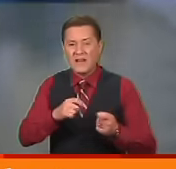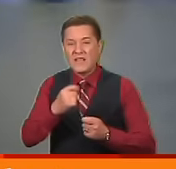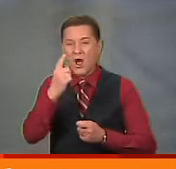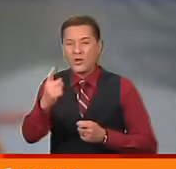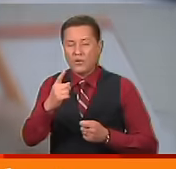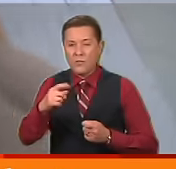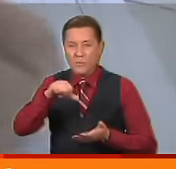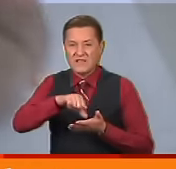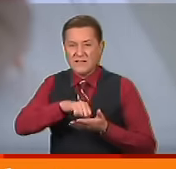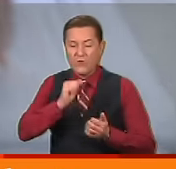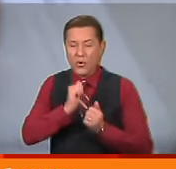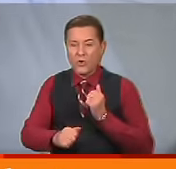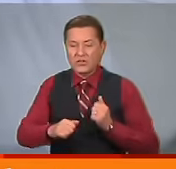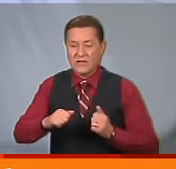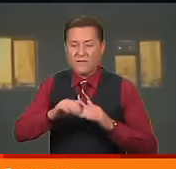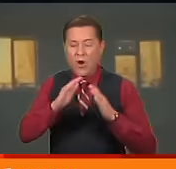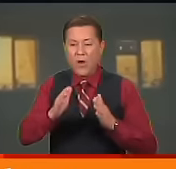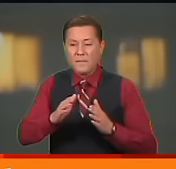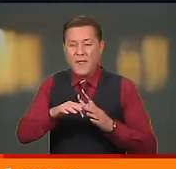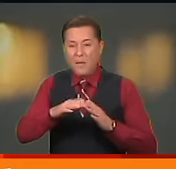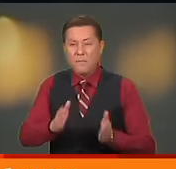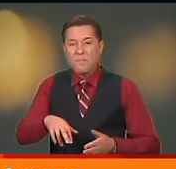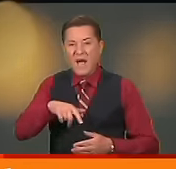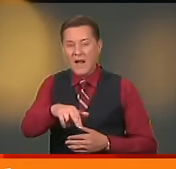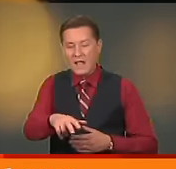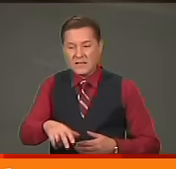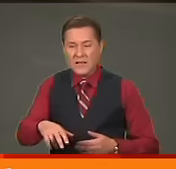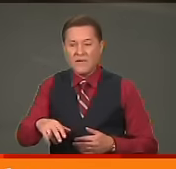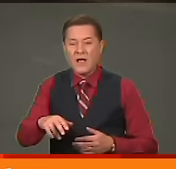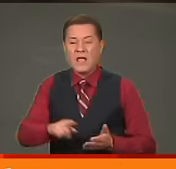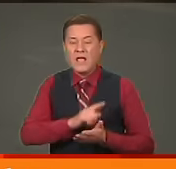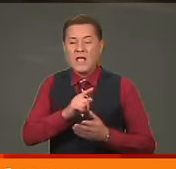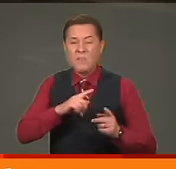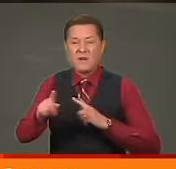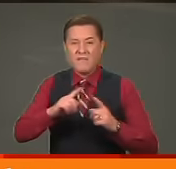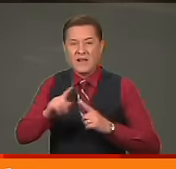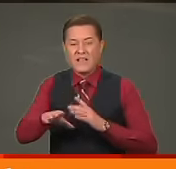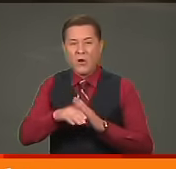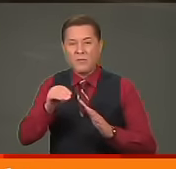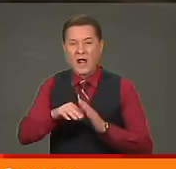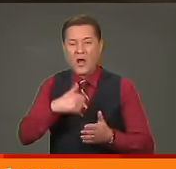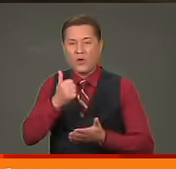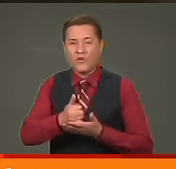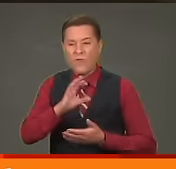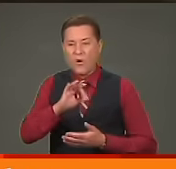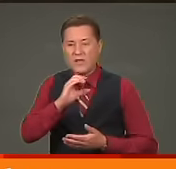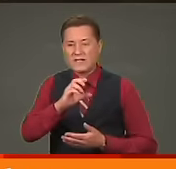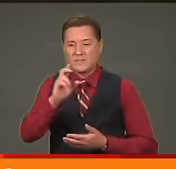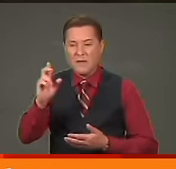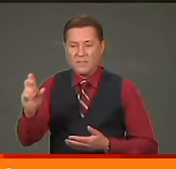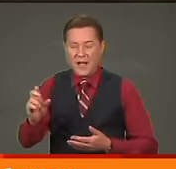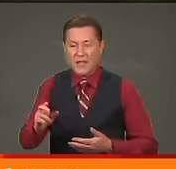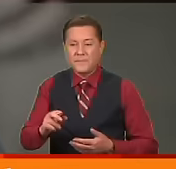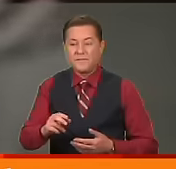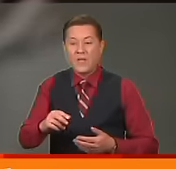кожного парадного. І вже правління тепер має обрати голову СББ. За вікном вже ніч, схоже, тут все наближається